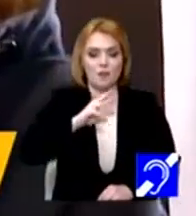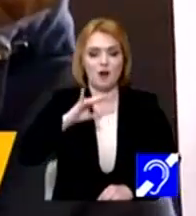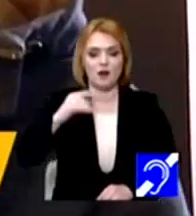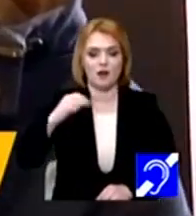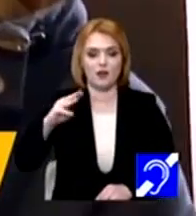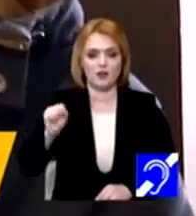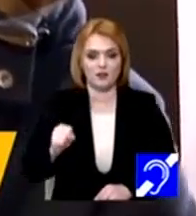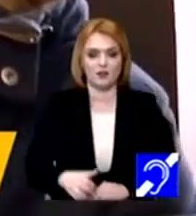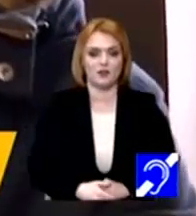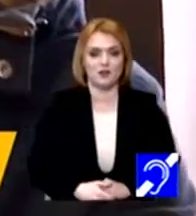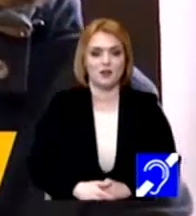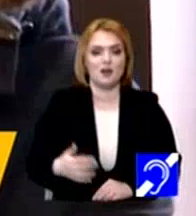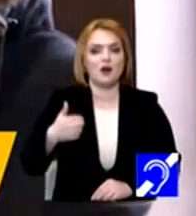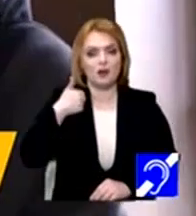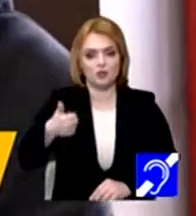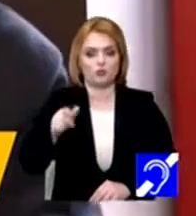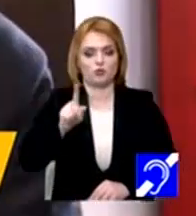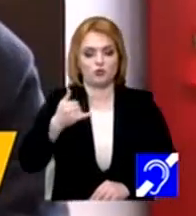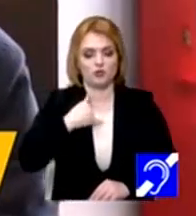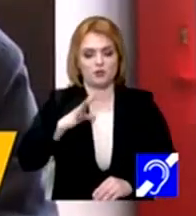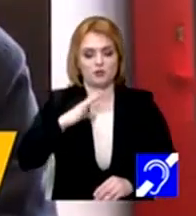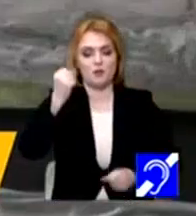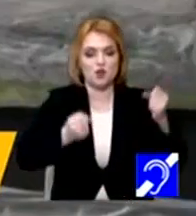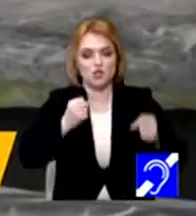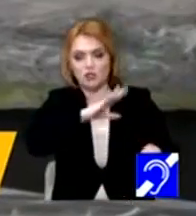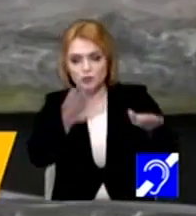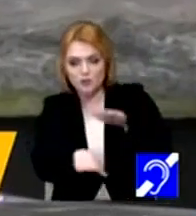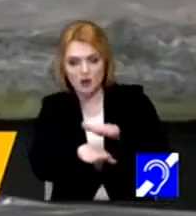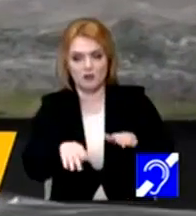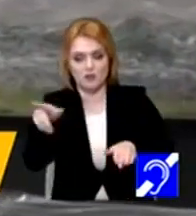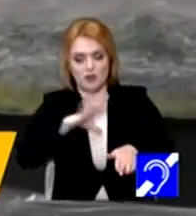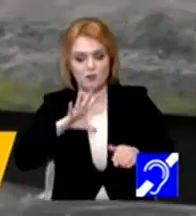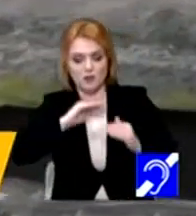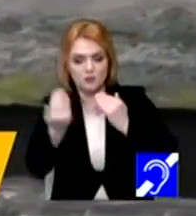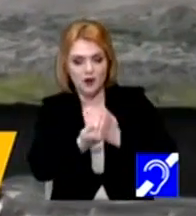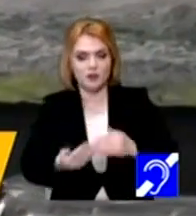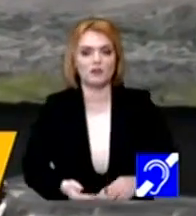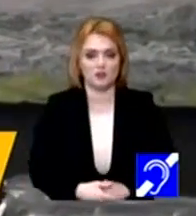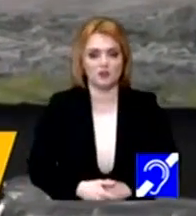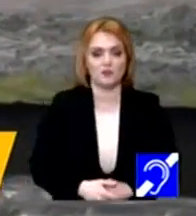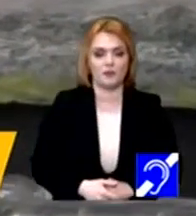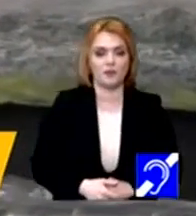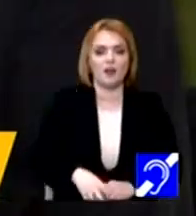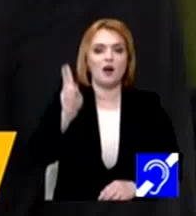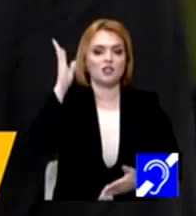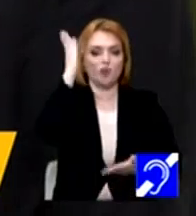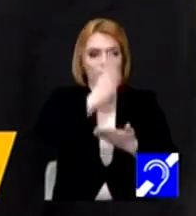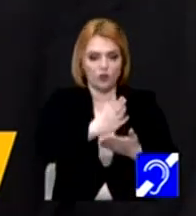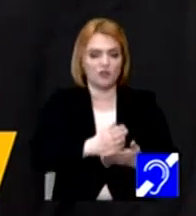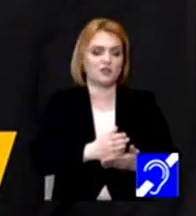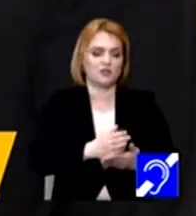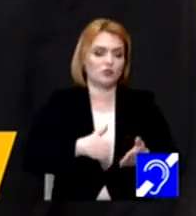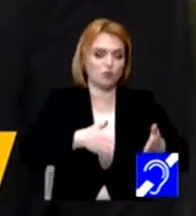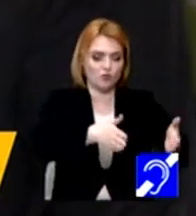парковка підземна, слава Богу, була. Ми туди заїхали автомобілем і там нічого. Astfel de gesturi oferite de localnici celor porniți pe drumul pribegiei